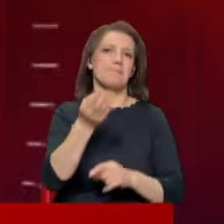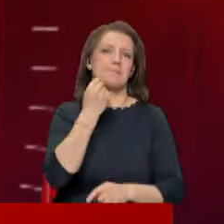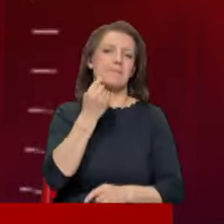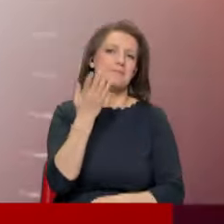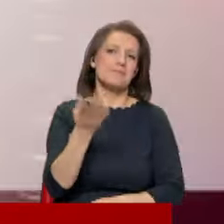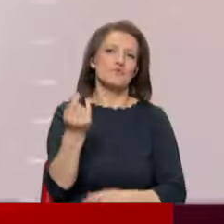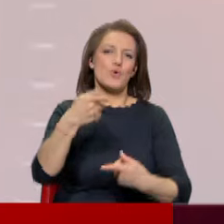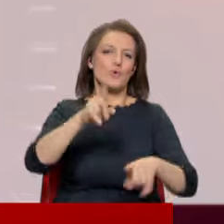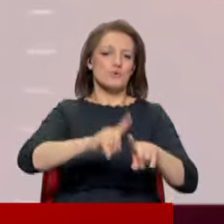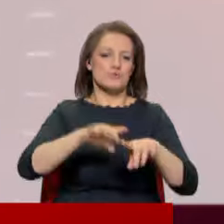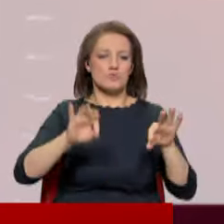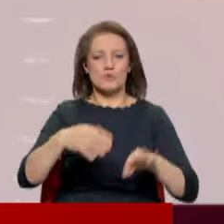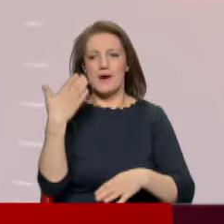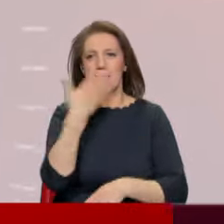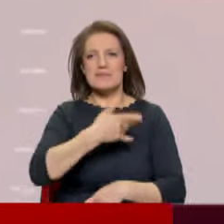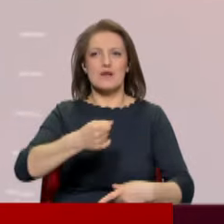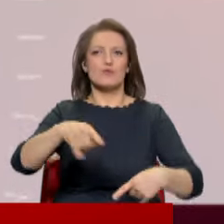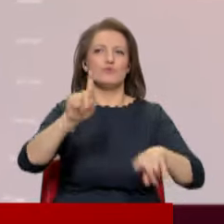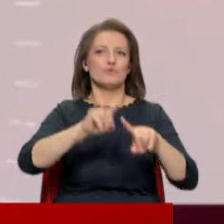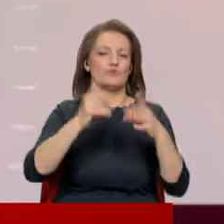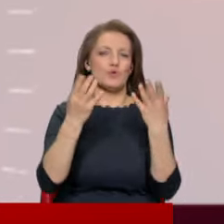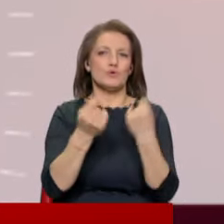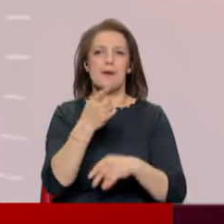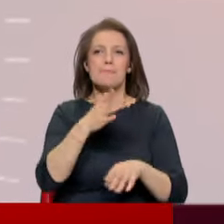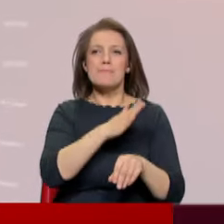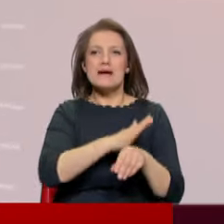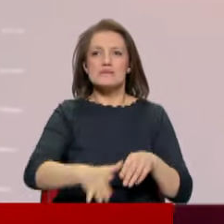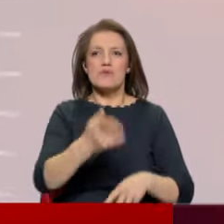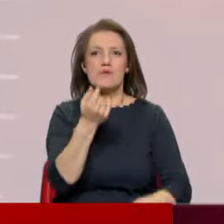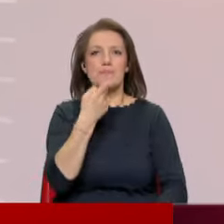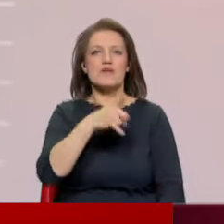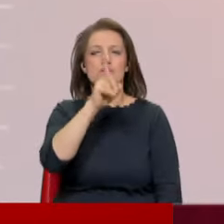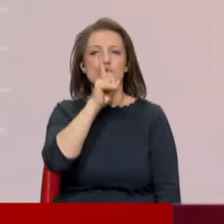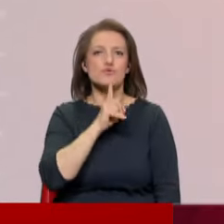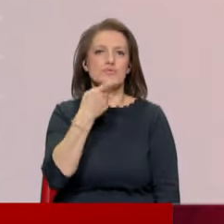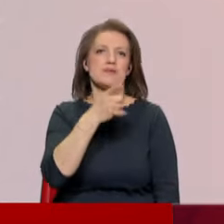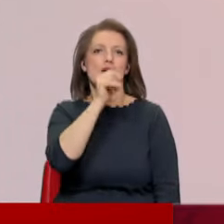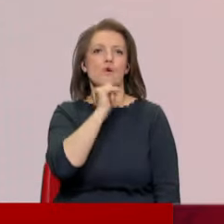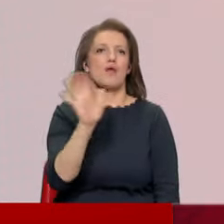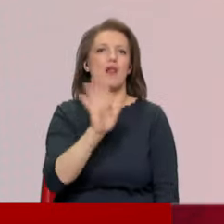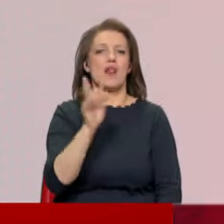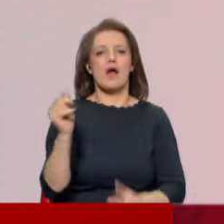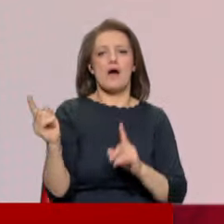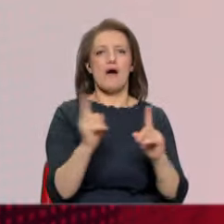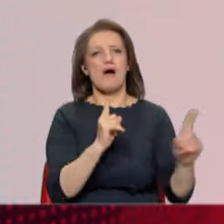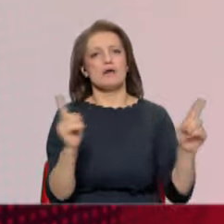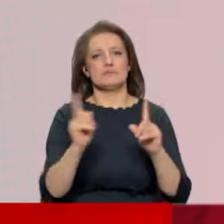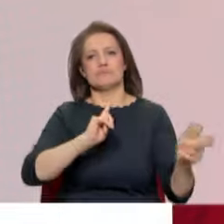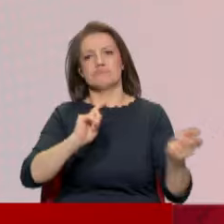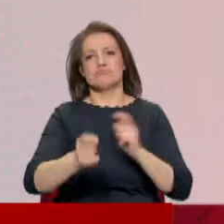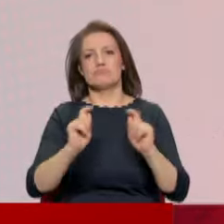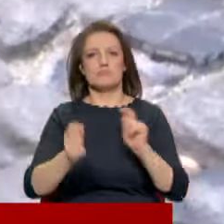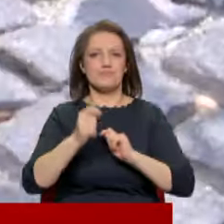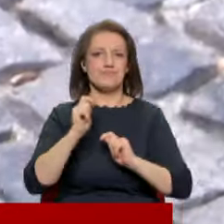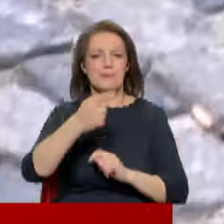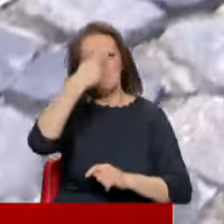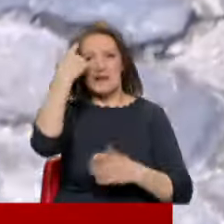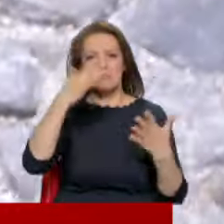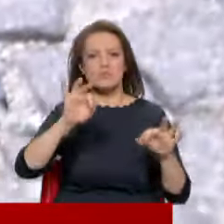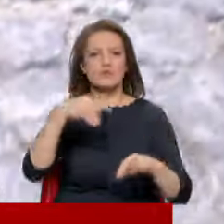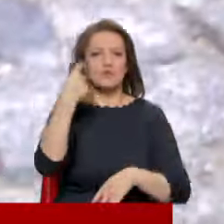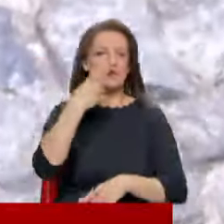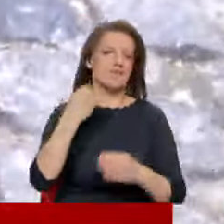Çoktan lüks, bu Ramazan'sa ultra lüks oldu. Pastırma fiyatı 1100 lirayla 1650 lira arasında değişiyor. Belki de bu